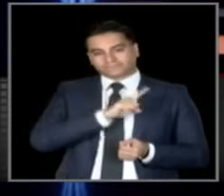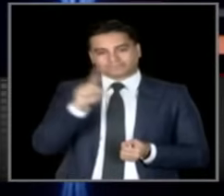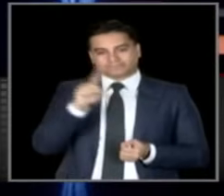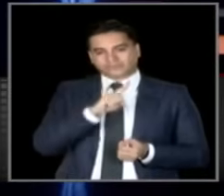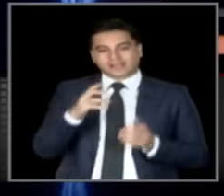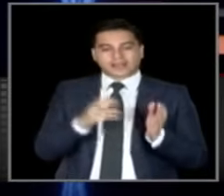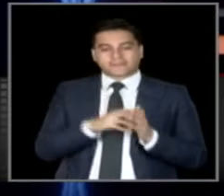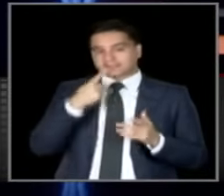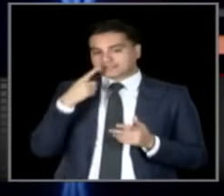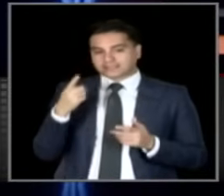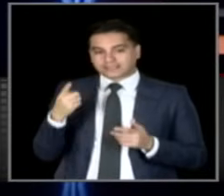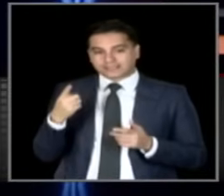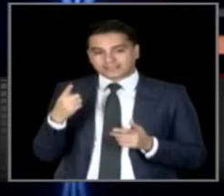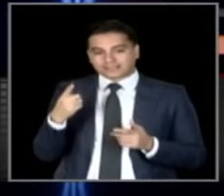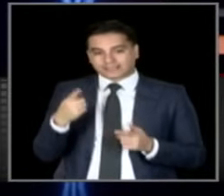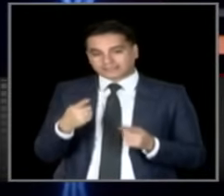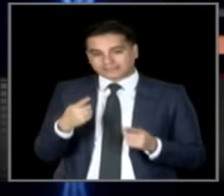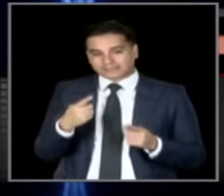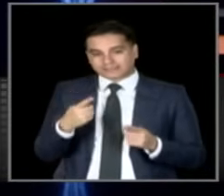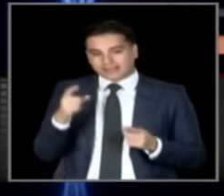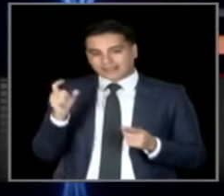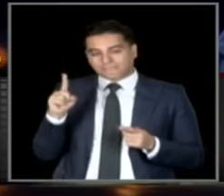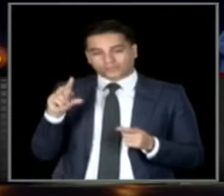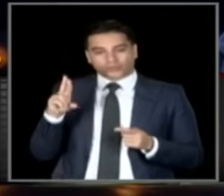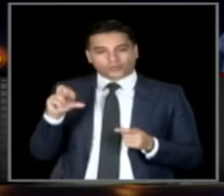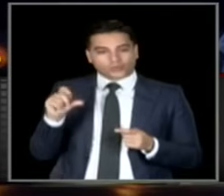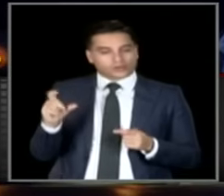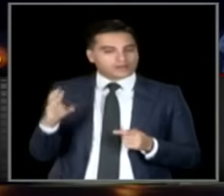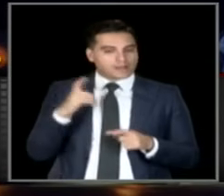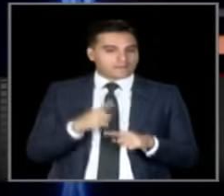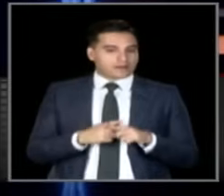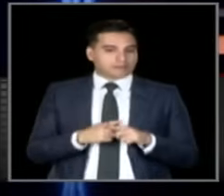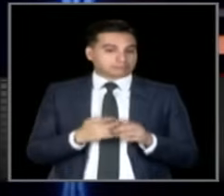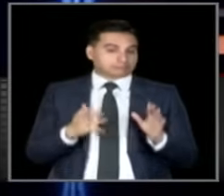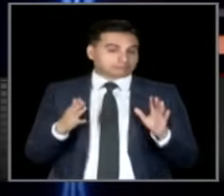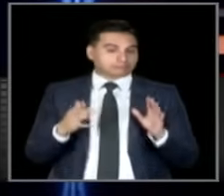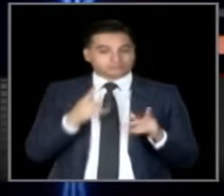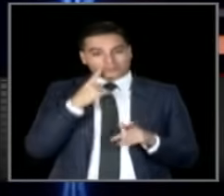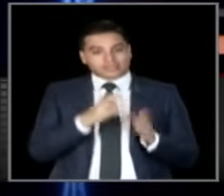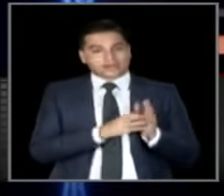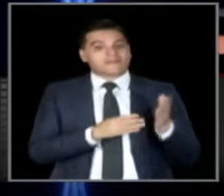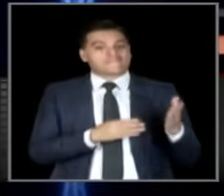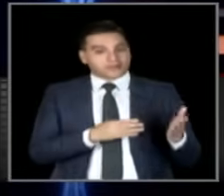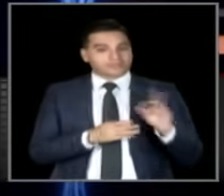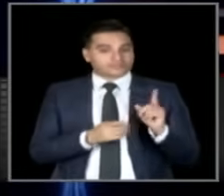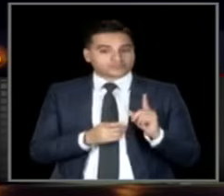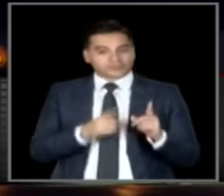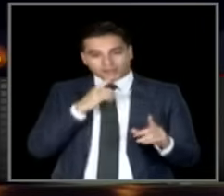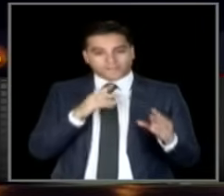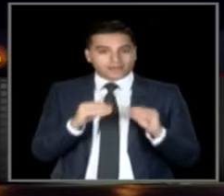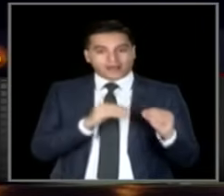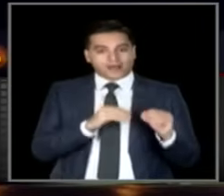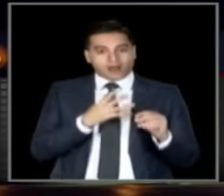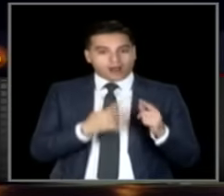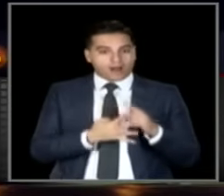جامعة اسكندرية 20 نقطة. مختلف. عندكم إجابة تانية؟ لا، بالنسبة كبيرة. مش مؤكدة. أربع إجابات. مش مؤكدة.